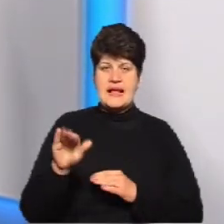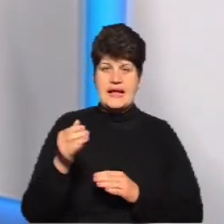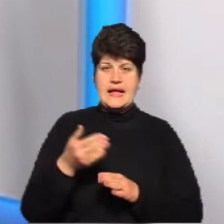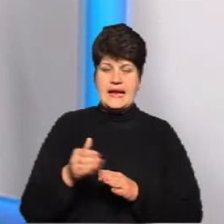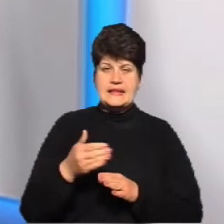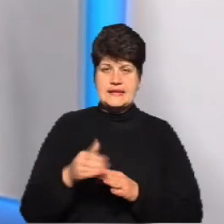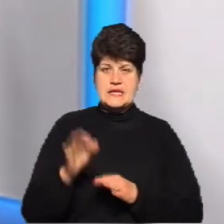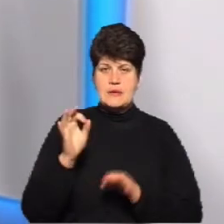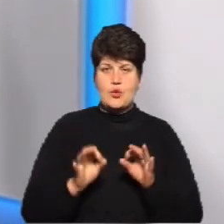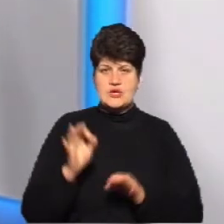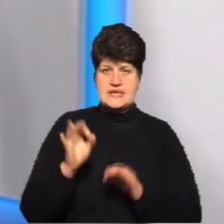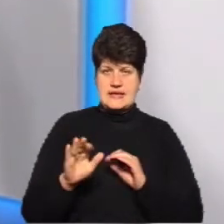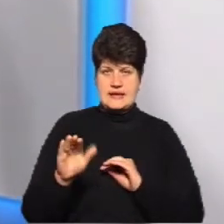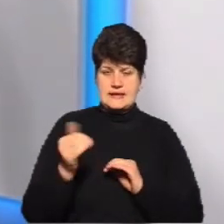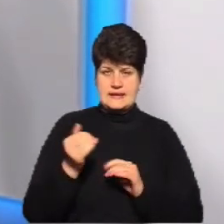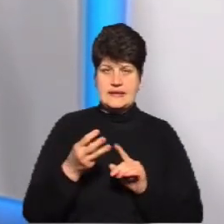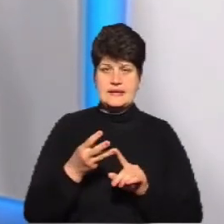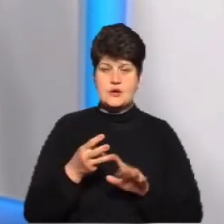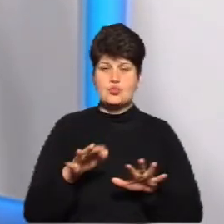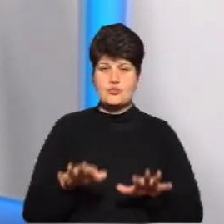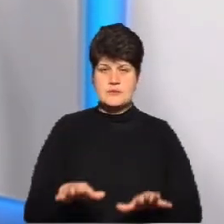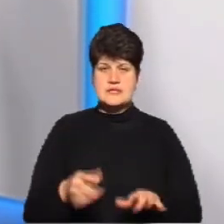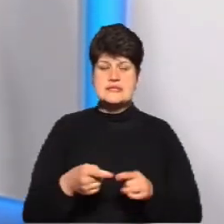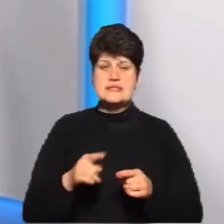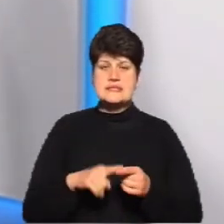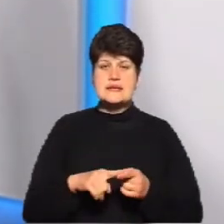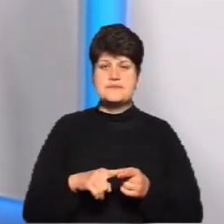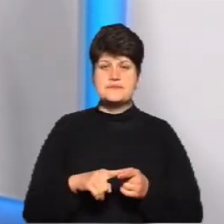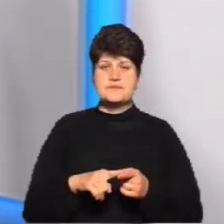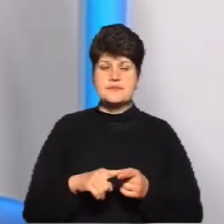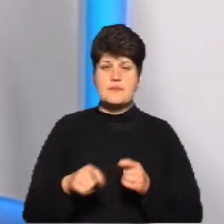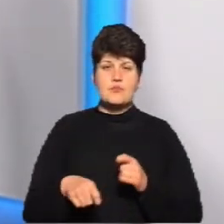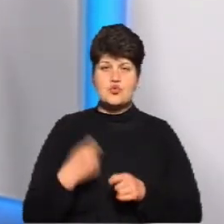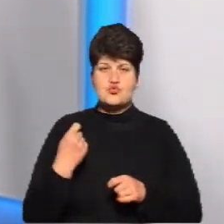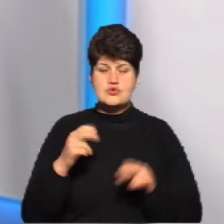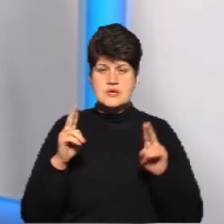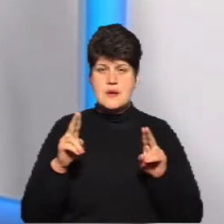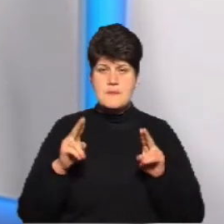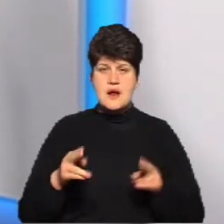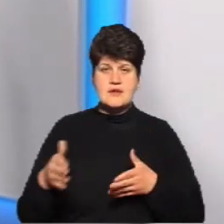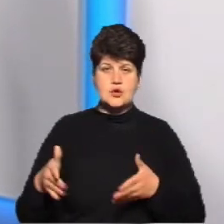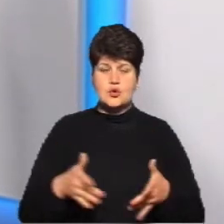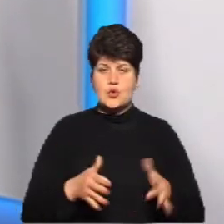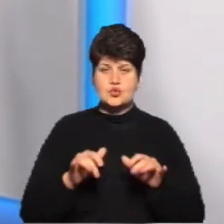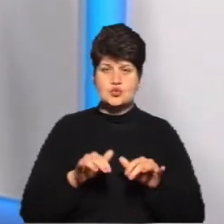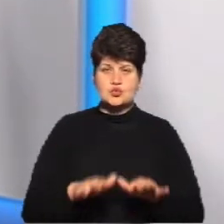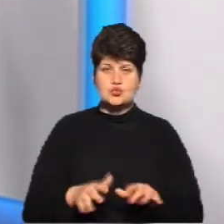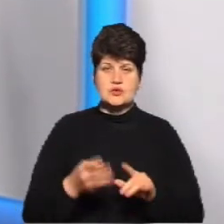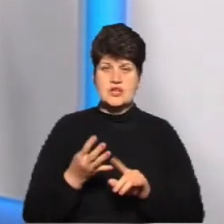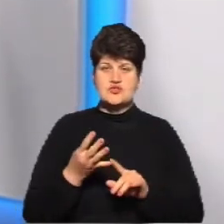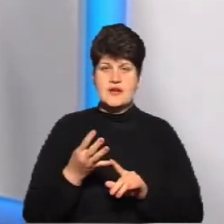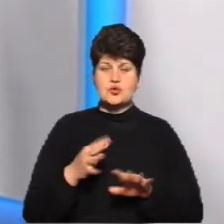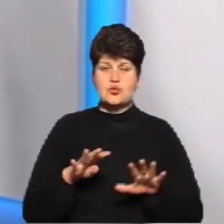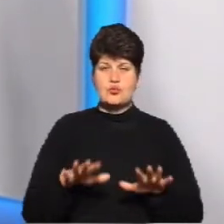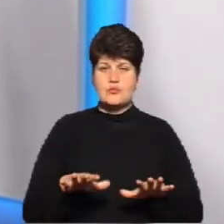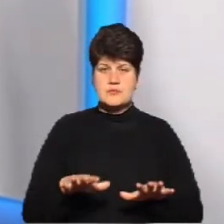за кредитом. На третьому місці це порушення правил дорожнього руху. На четвертому місці це вже менше мільйона,